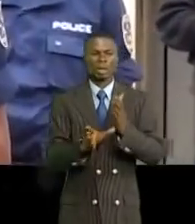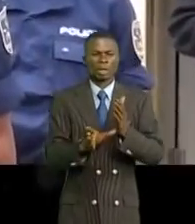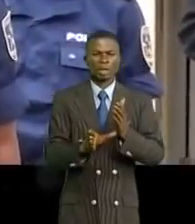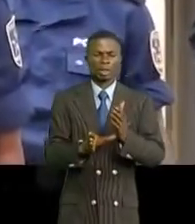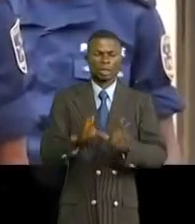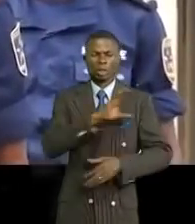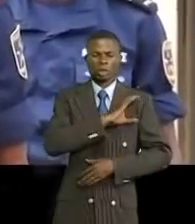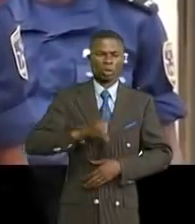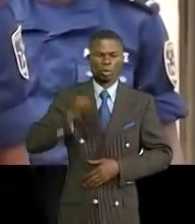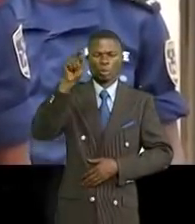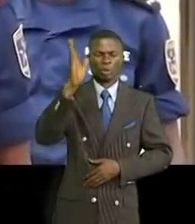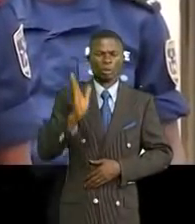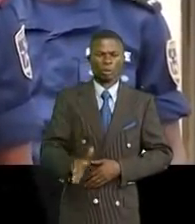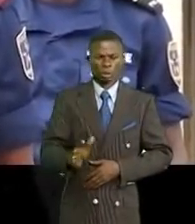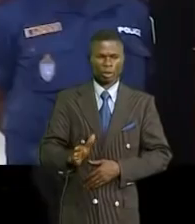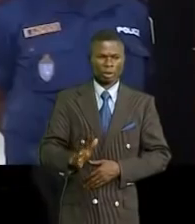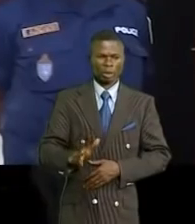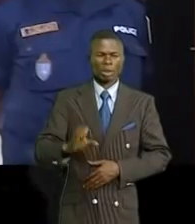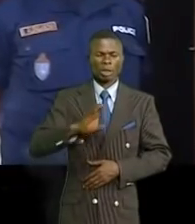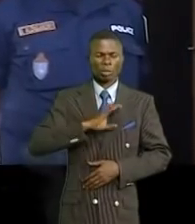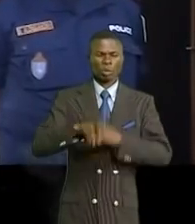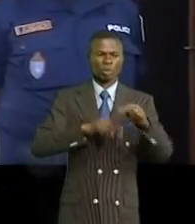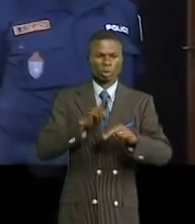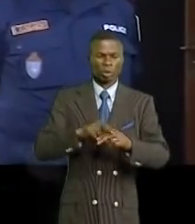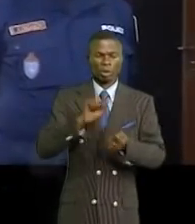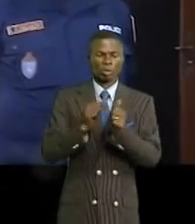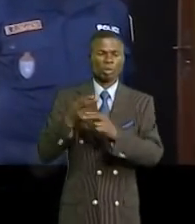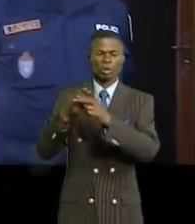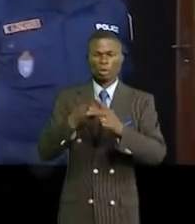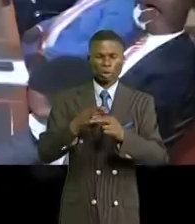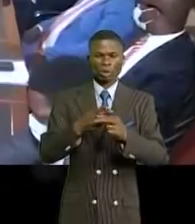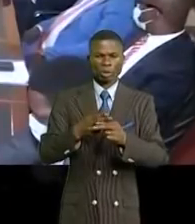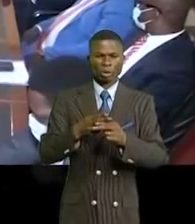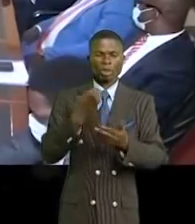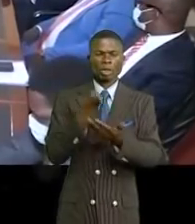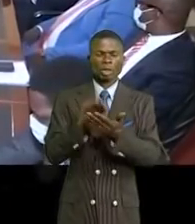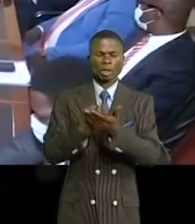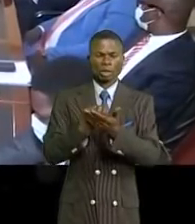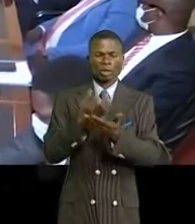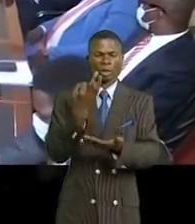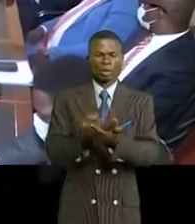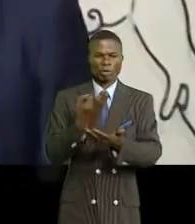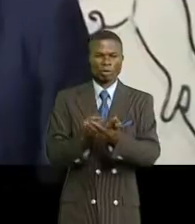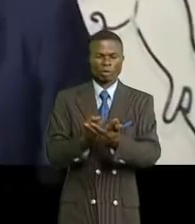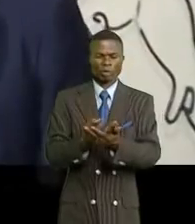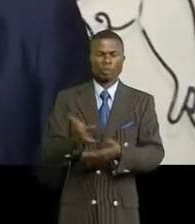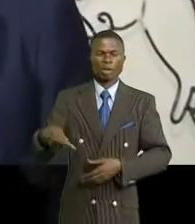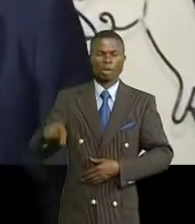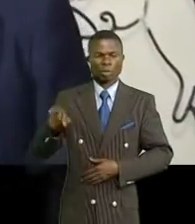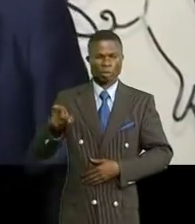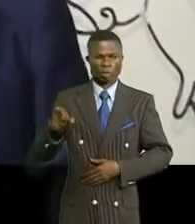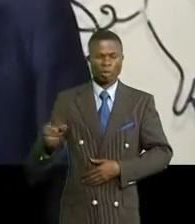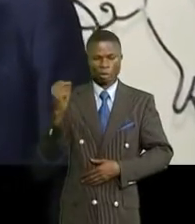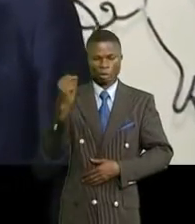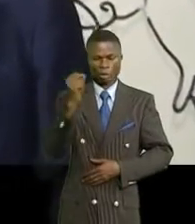commissaire divisionnaire à longue agonie benjamin situation sécuritaire est con on est con financières et administratives de la province décliner place à présent